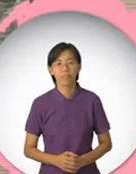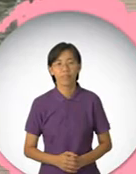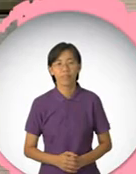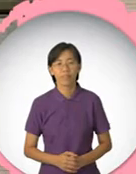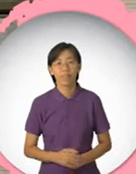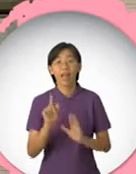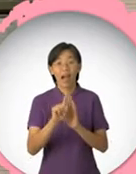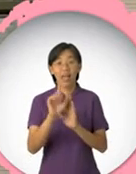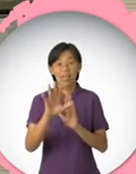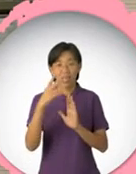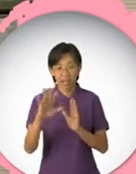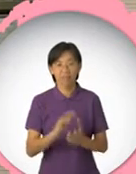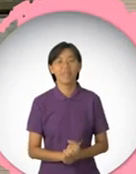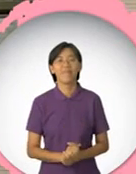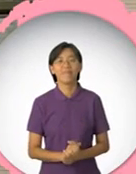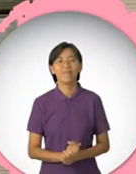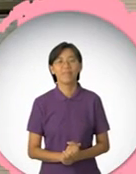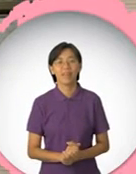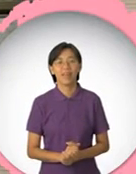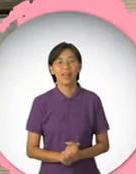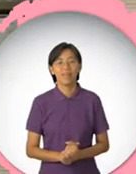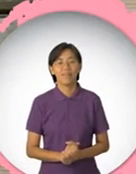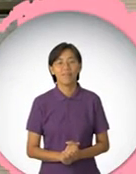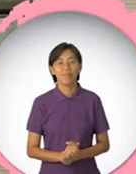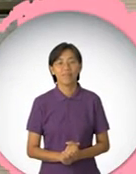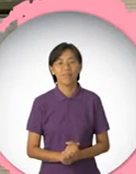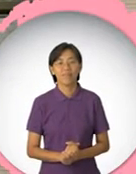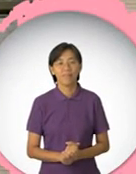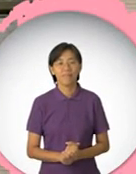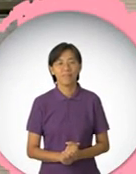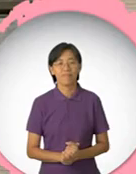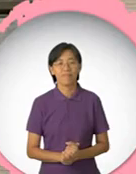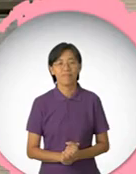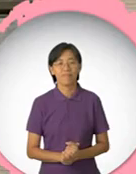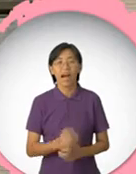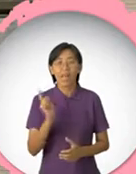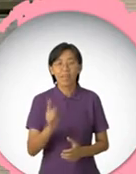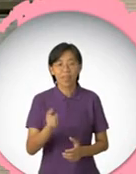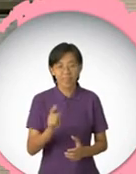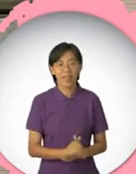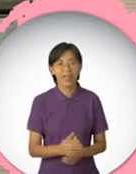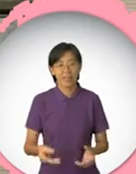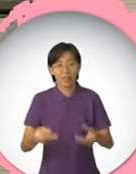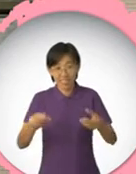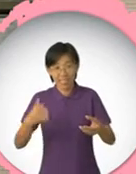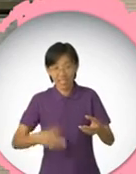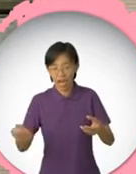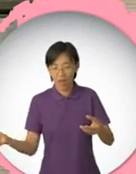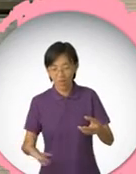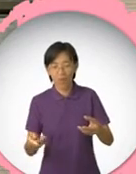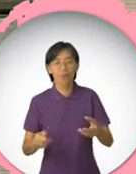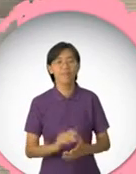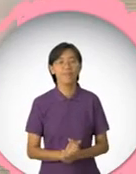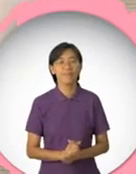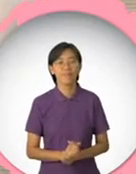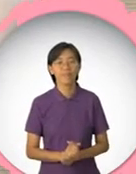คะถัดไปเดี๋ยวถัดไปอันนี้ก็คือพับทบ3 พับทบ3 นะคะก็รีดแป้งออกมาเหมือนเดิมค่ะ ครับ นะคะโรยแป้งนวลก่อนน